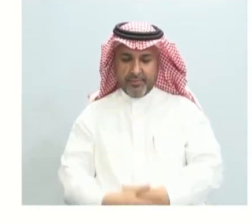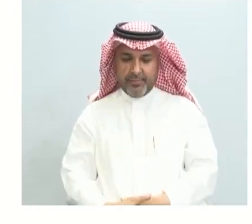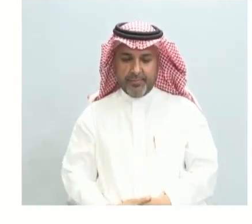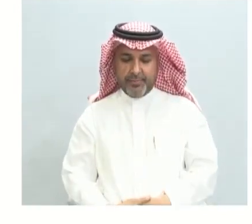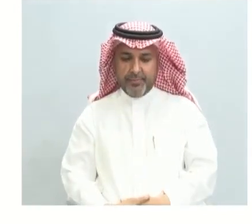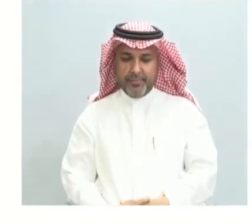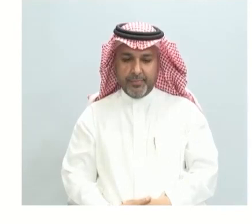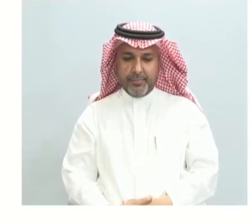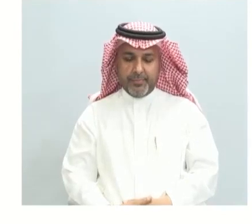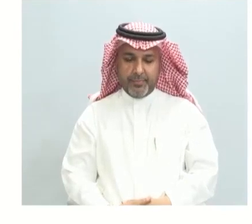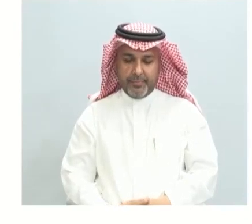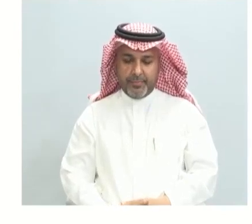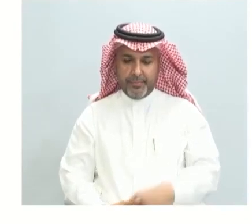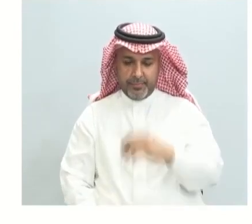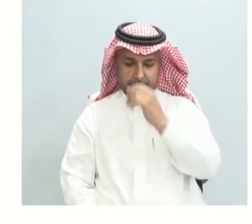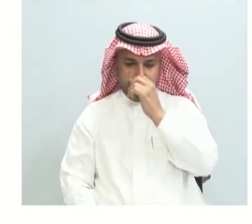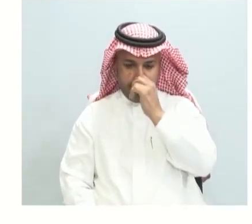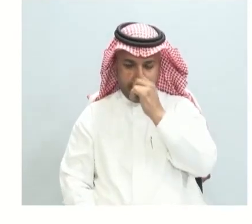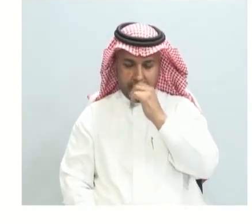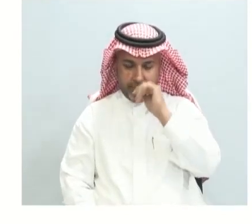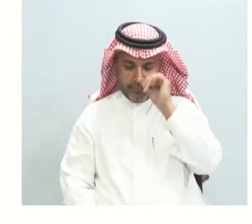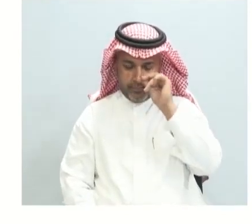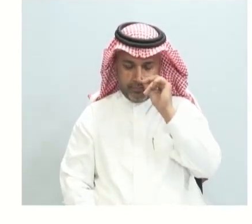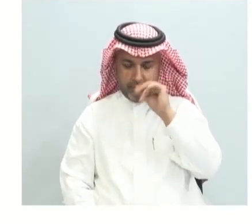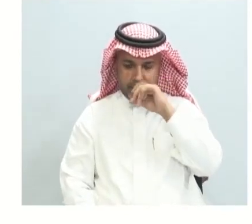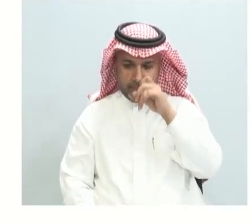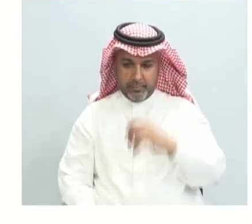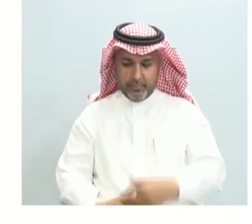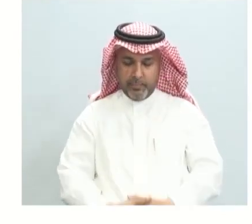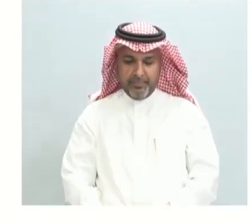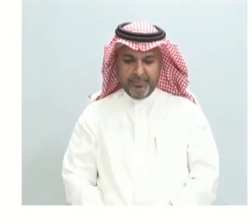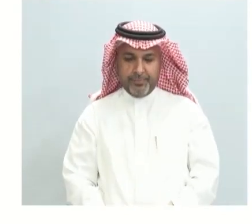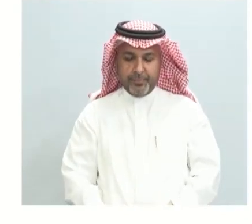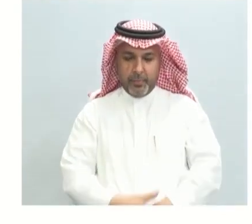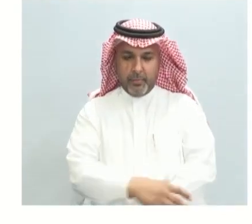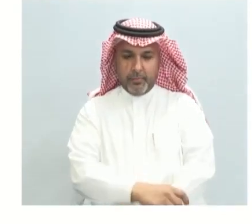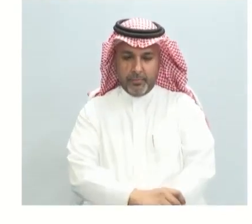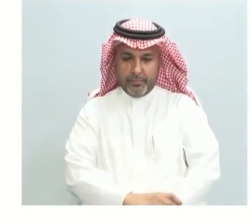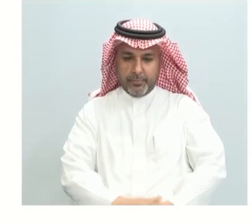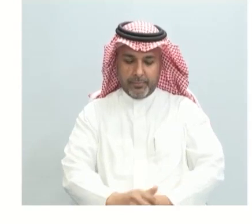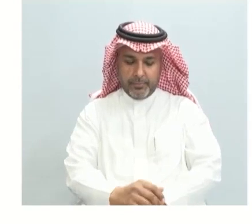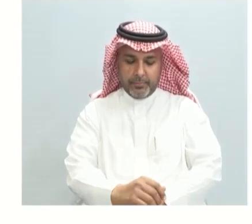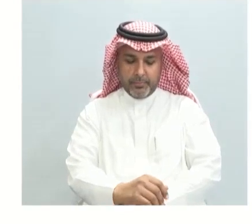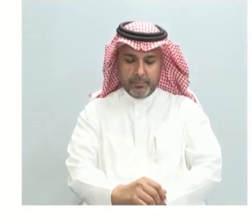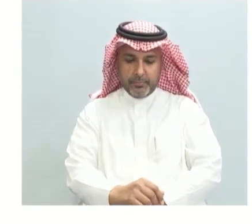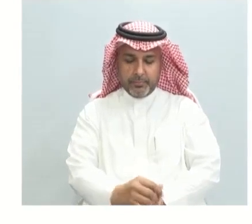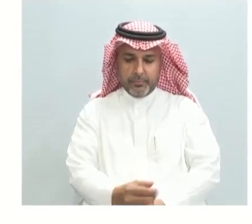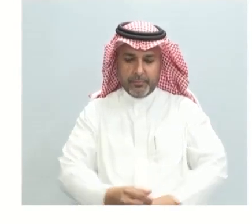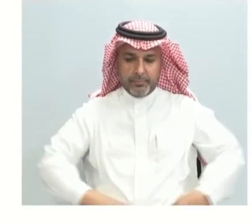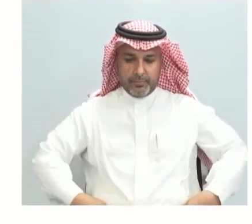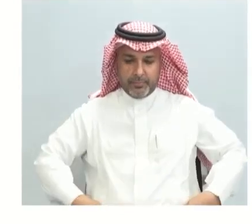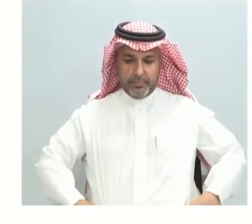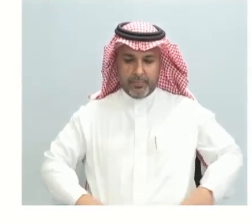الزوايا او حتى قائم الزاويه فينطبق هذا القانون على اي مثلث من هذه المثلثات طبعا